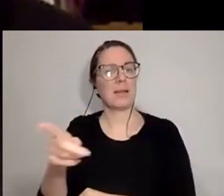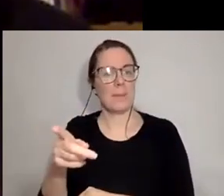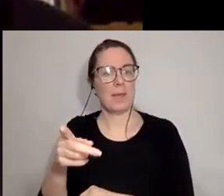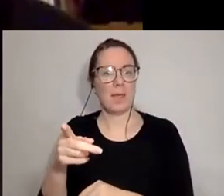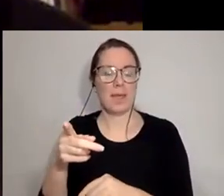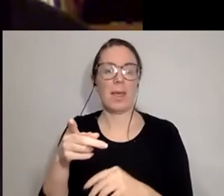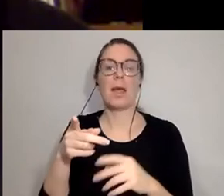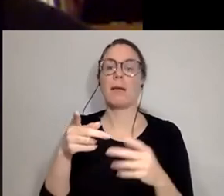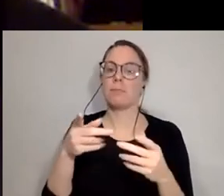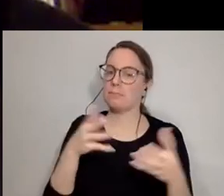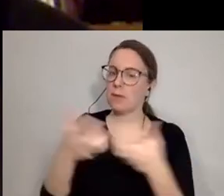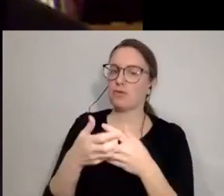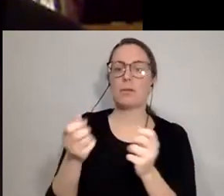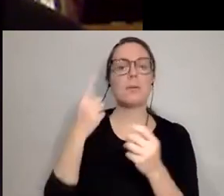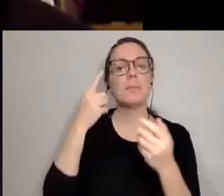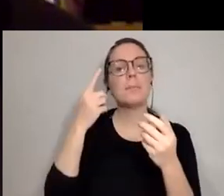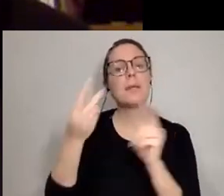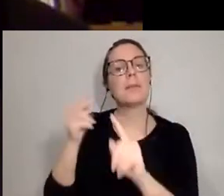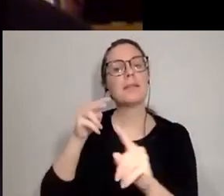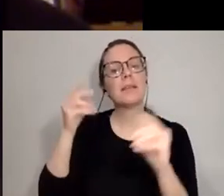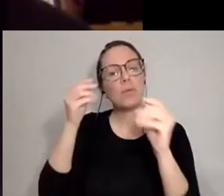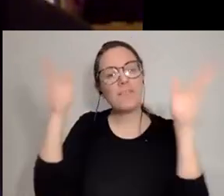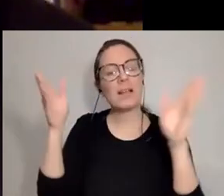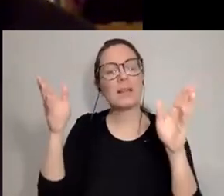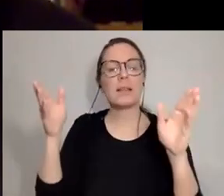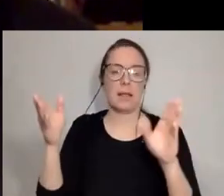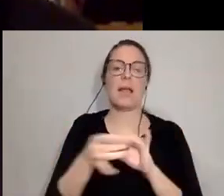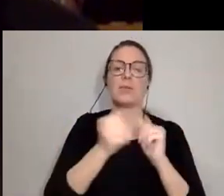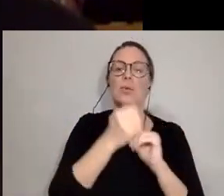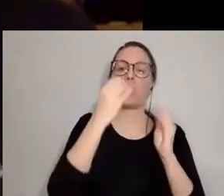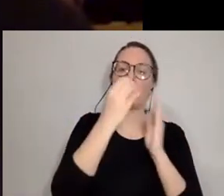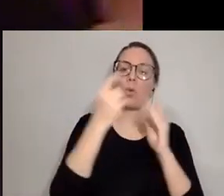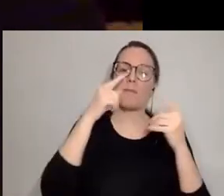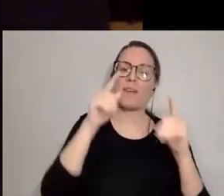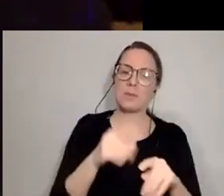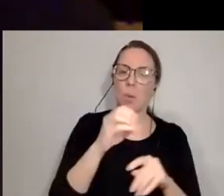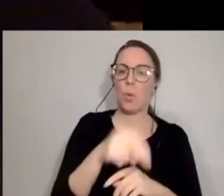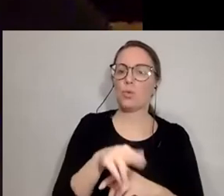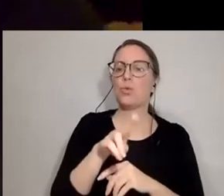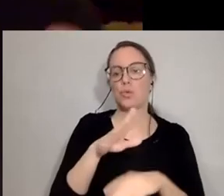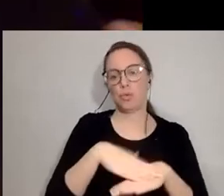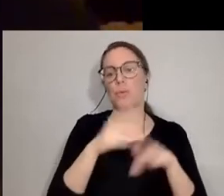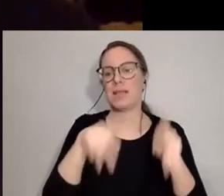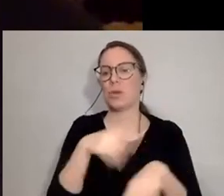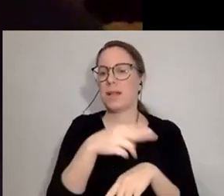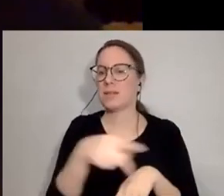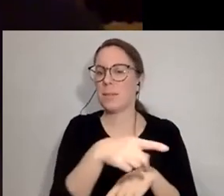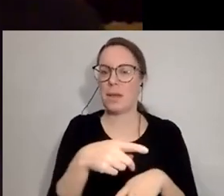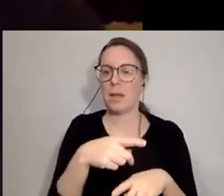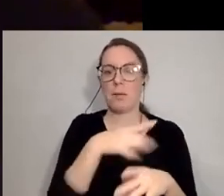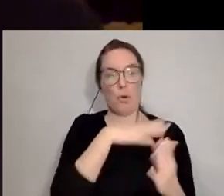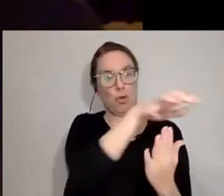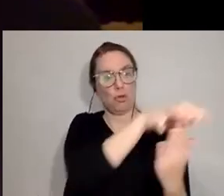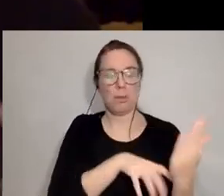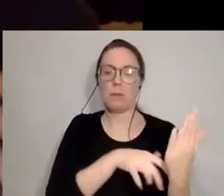les perspectives ouvertes par la Convention de l'ONU relative aux droits des personnes en situation de handicap et donc avec des textes qui promeuvent